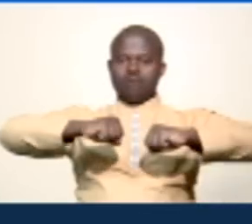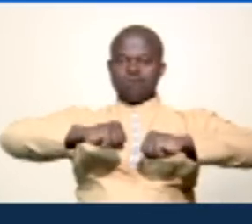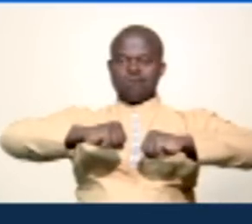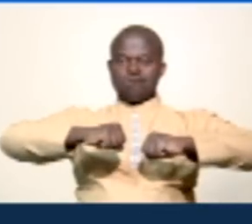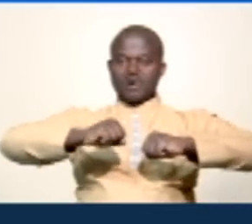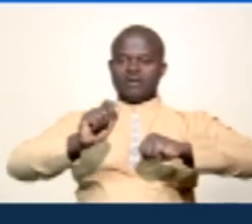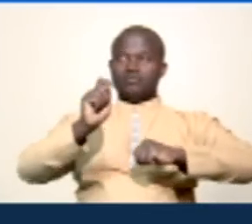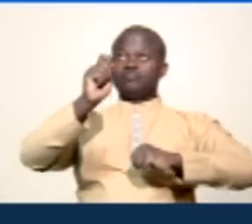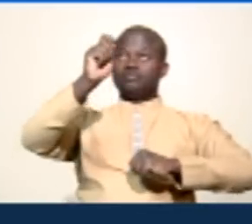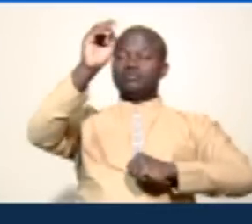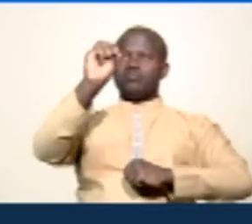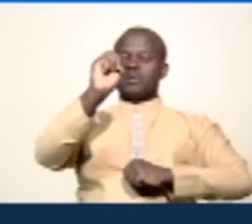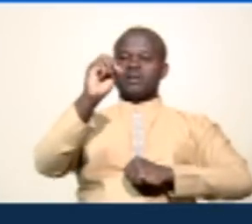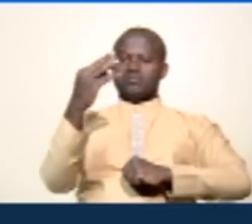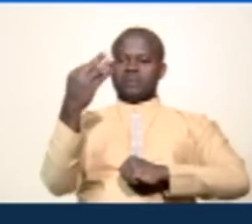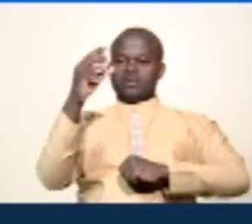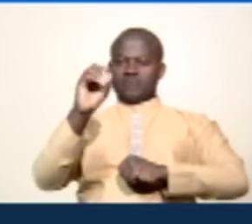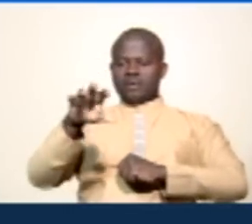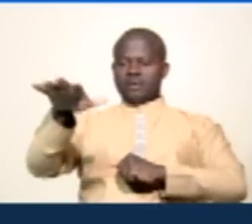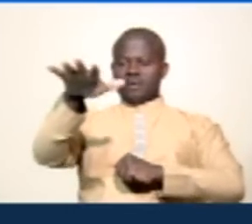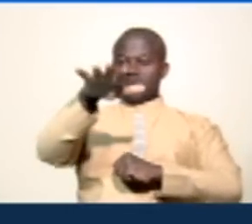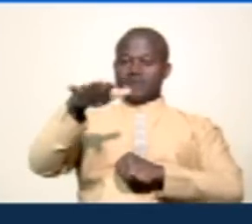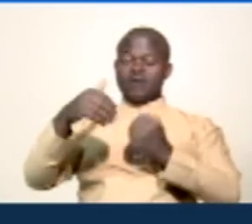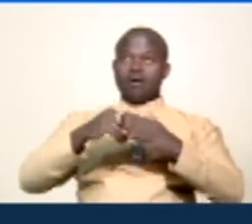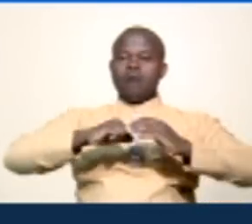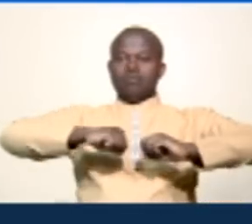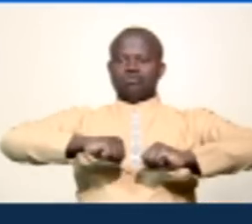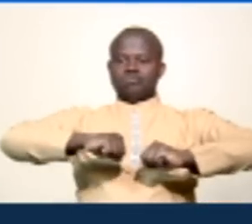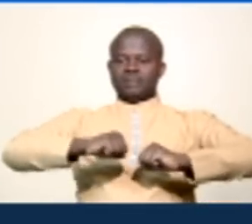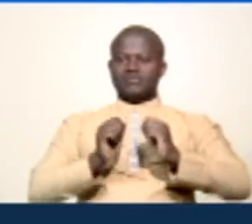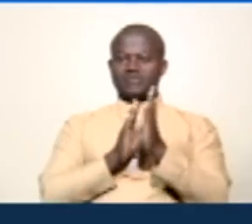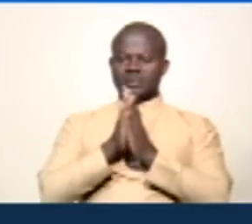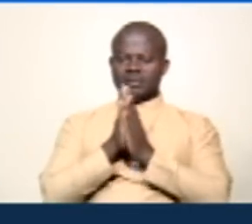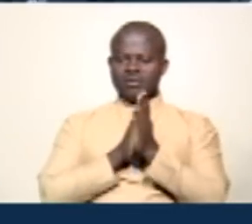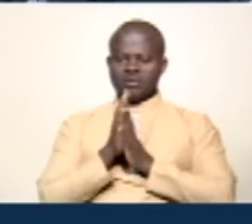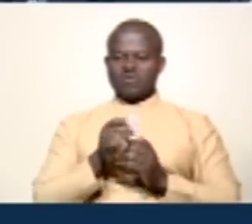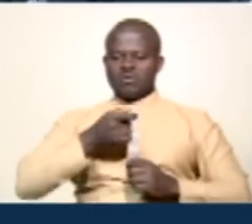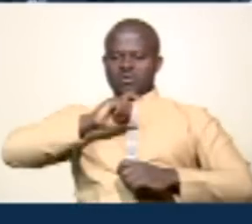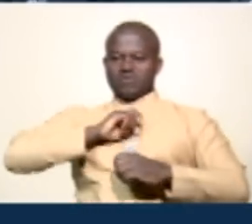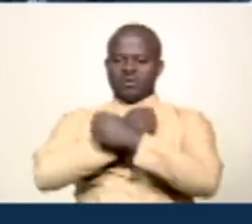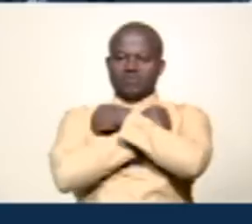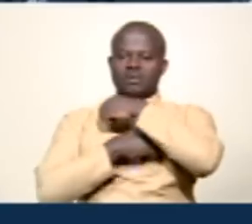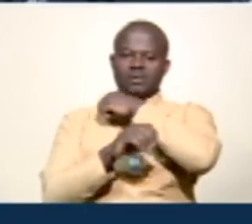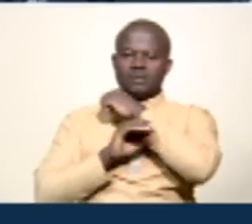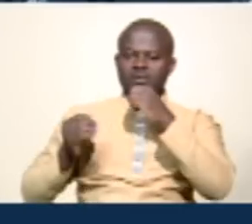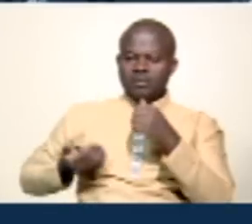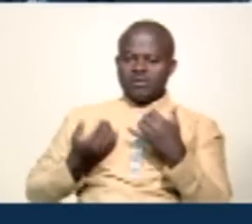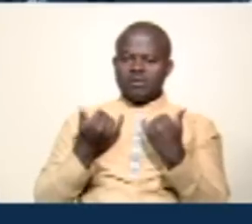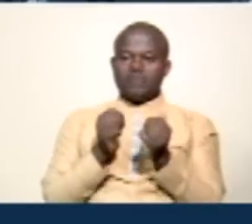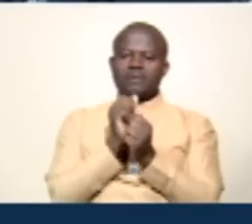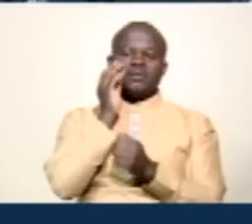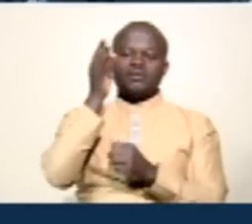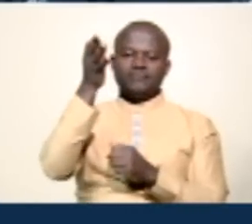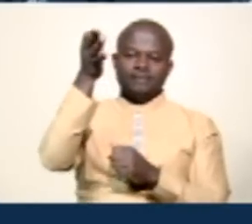gifite uburebure bwa metero 30, akaba ari statue isobanura umurava, ubutwari no gukunda igihugu ku mugore w'ubu ndetse n'ejo